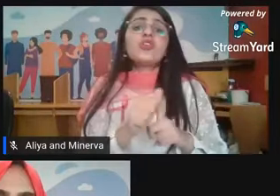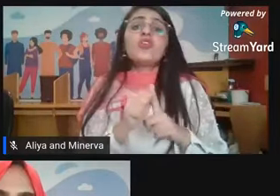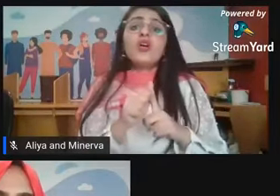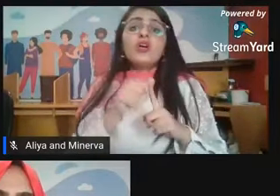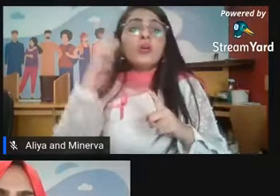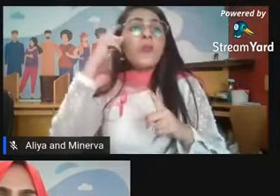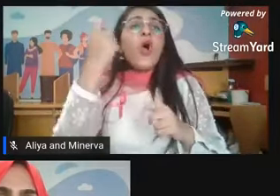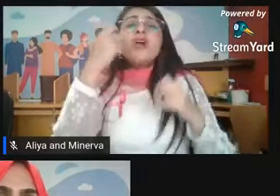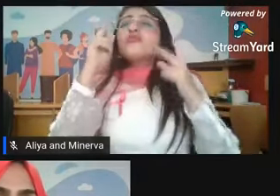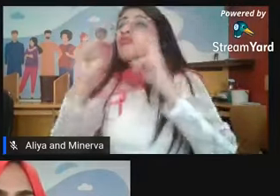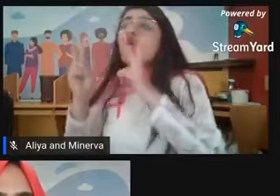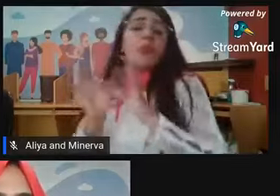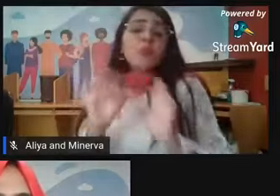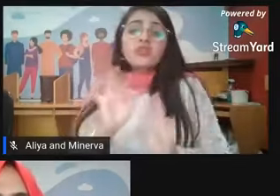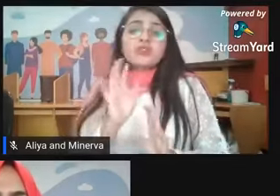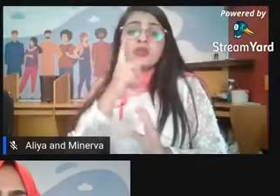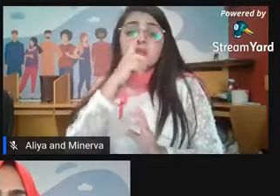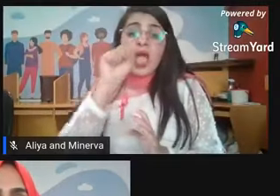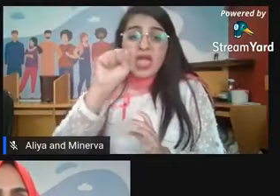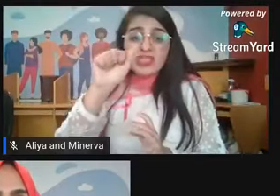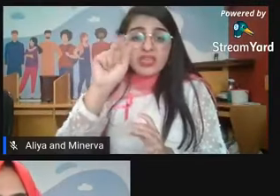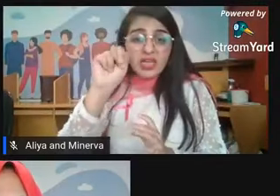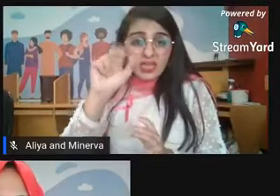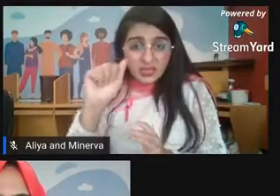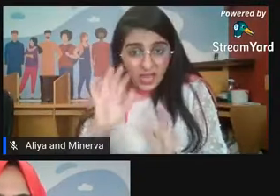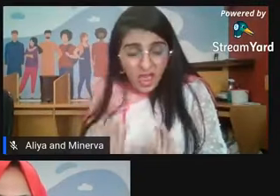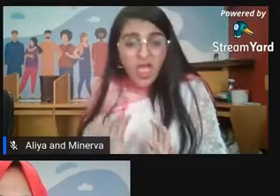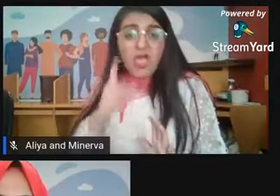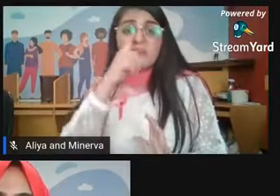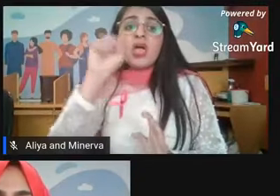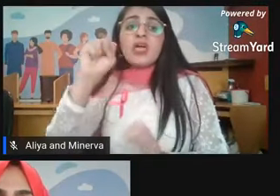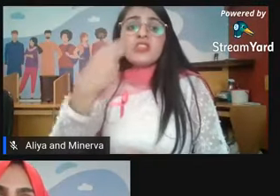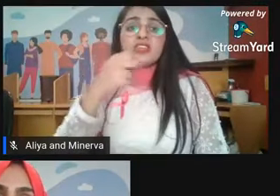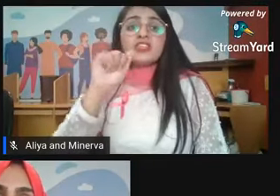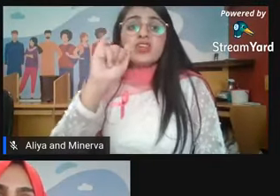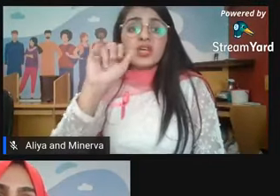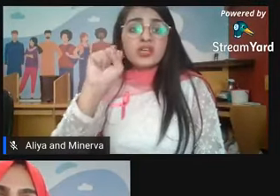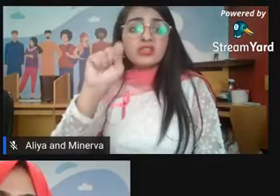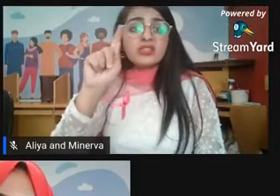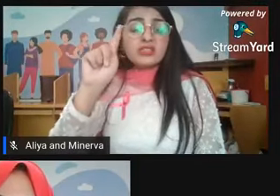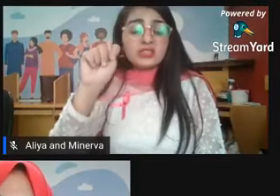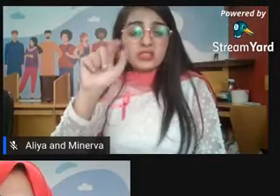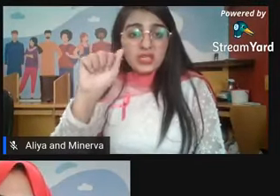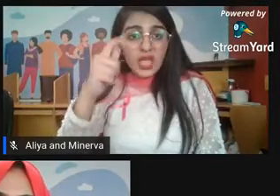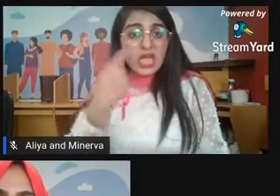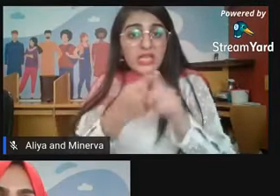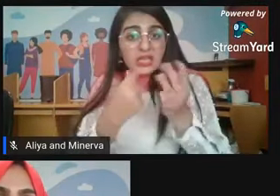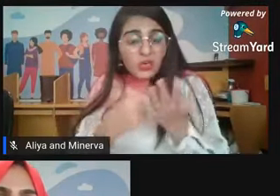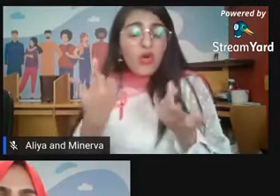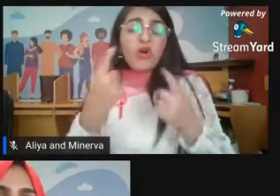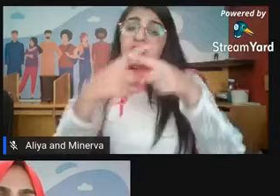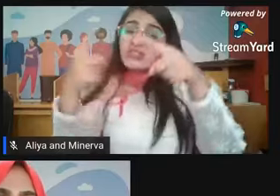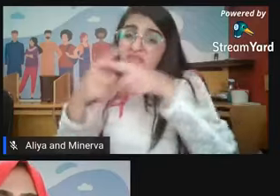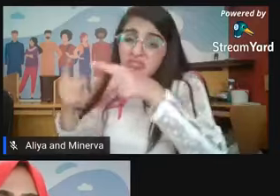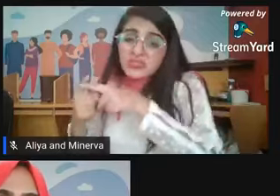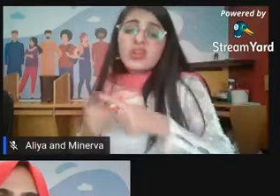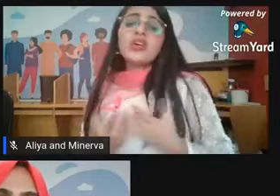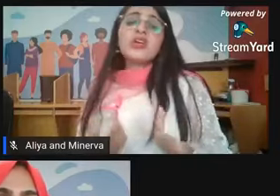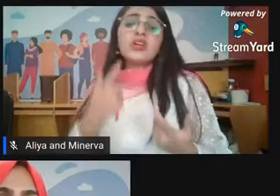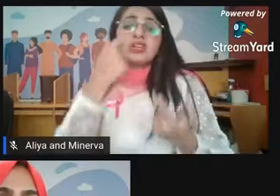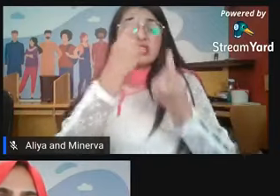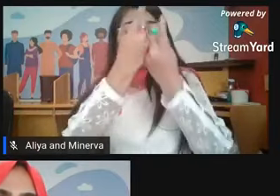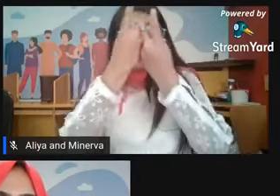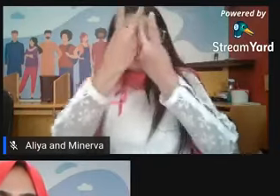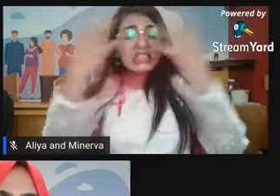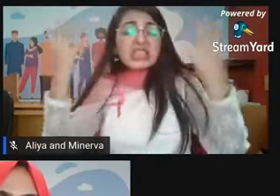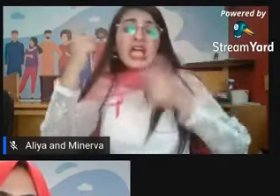ऑफ द बेस्ट सर्जन इन टाउन. वी हैव डॉक्टर सना जिशान, वी हैव डॉक्टर शाइस्टा इन AKU, वी हैव डॉक्टर रुफीना सोमरो, वी हैव मेनी अदर